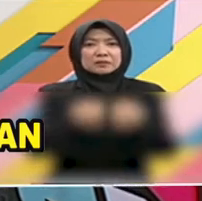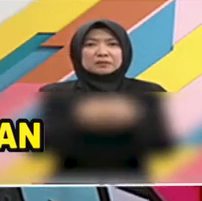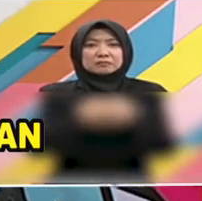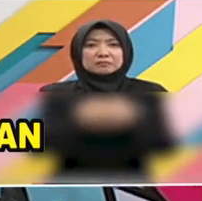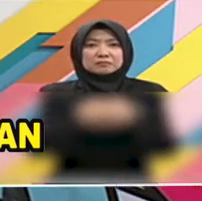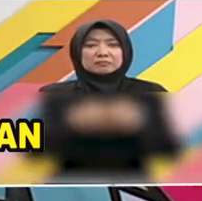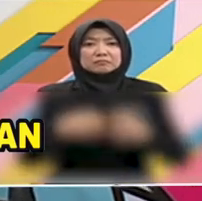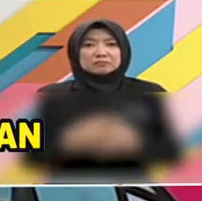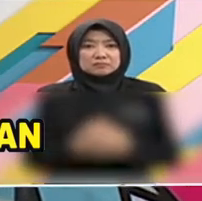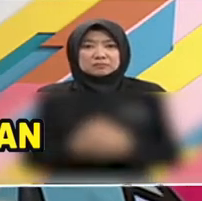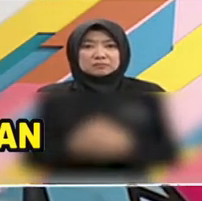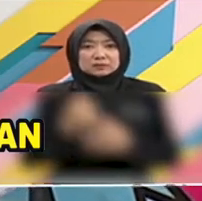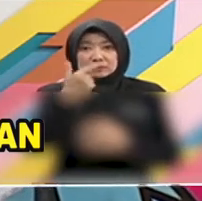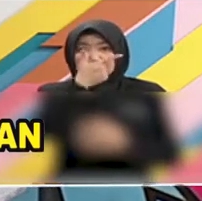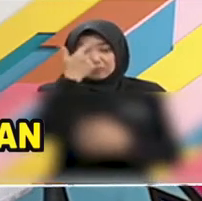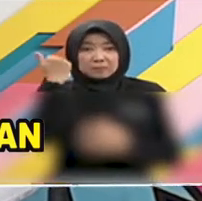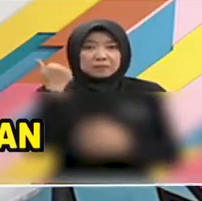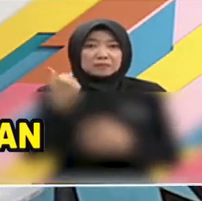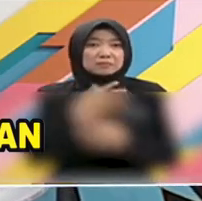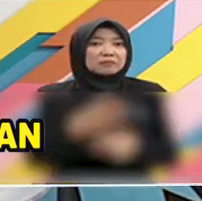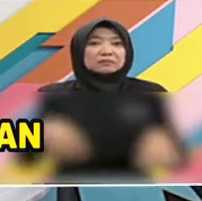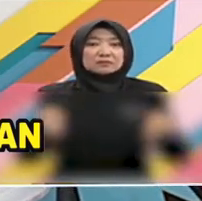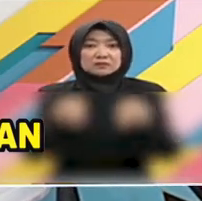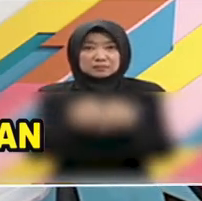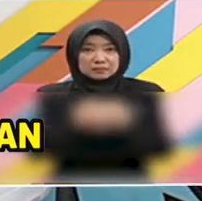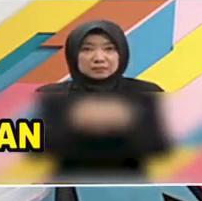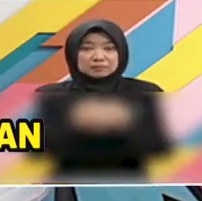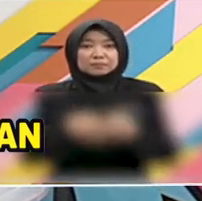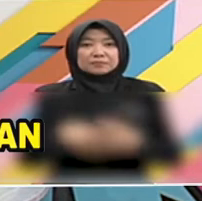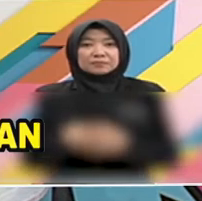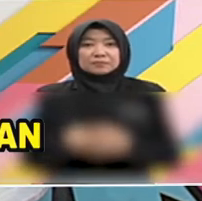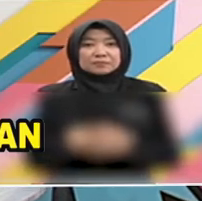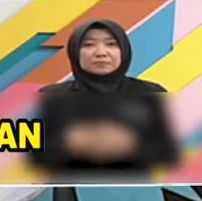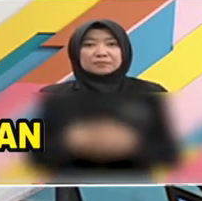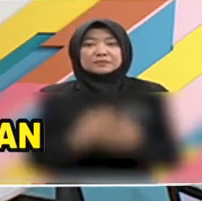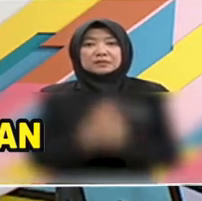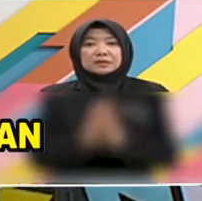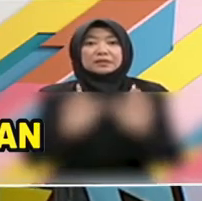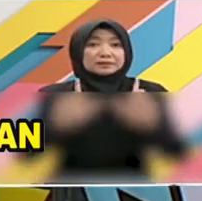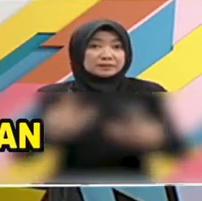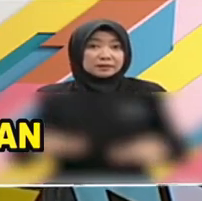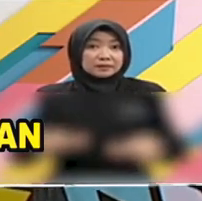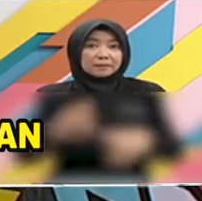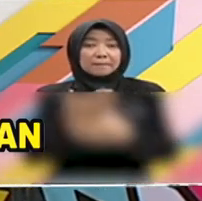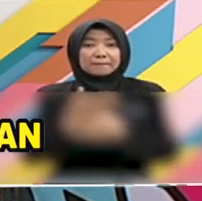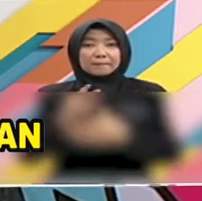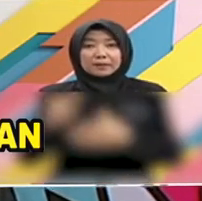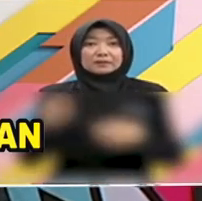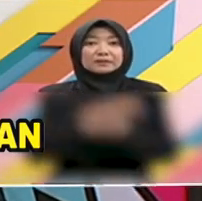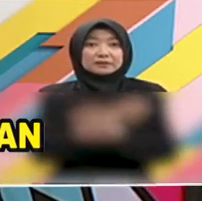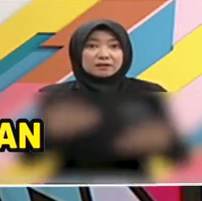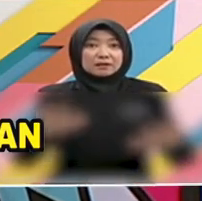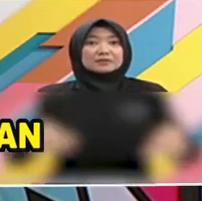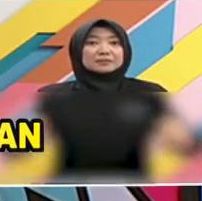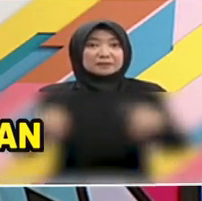tempat pemegang. Sebelah lagi dia ada pula moncong tempat keluar air cikgu, betul? Betul. Tidak simetri. Cikgu bantu. Baik.